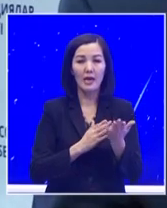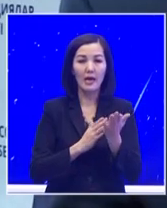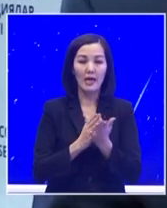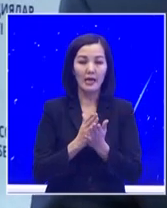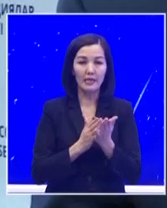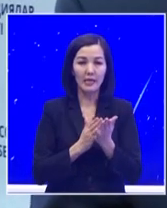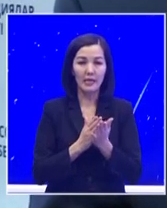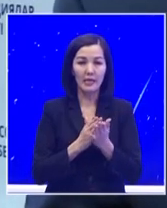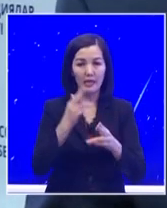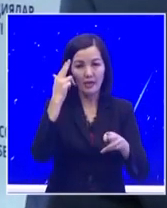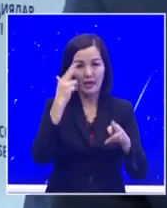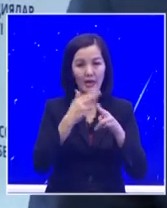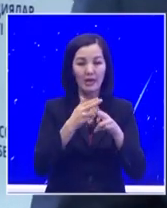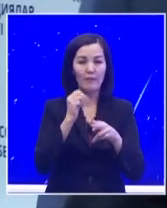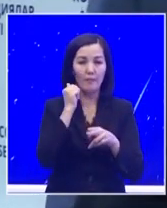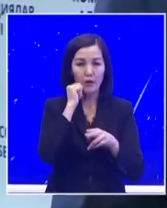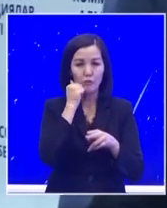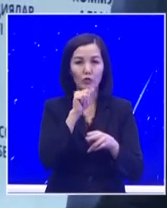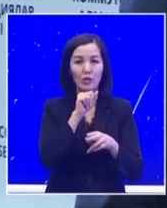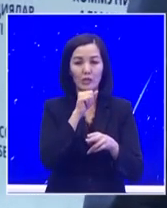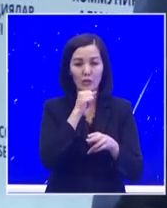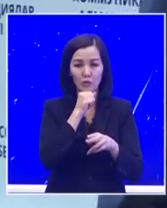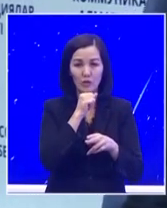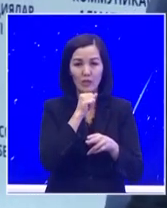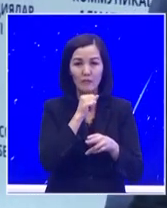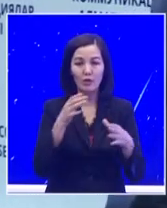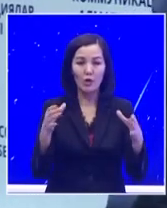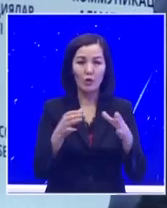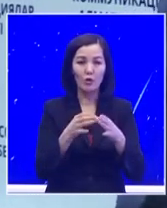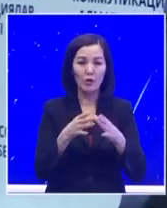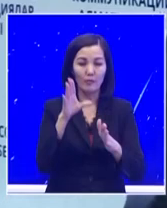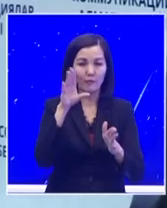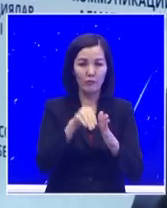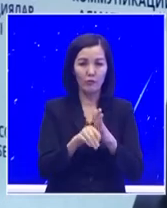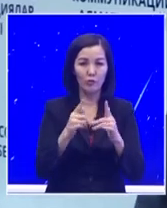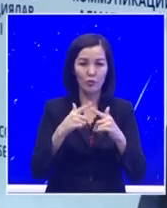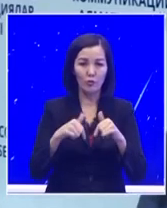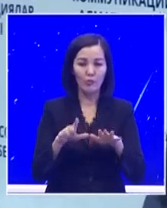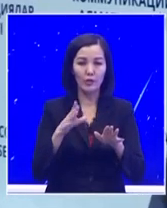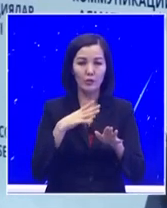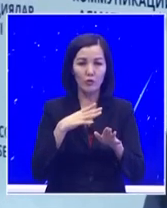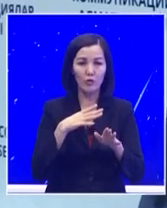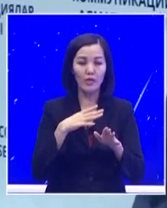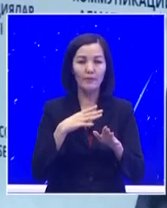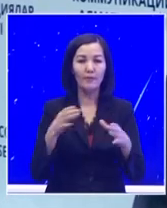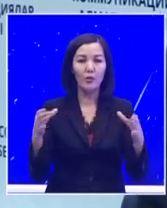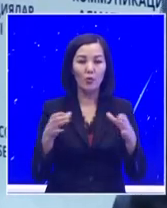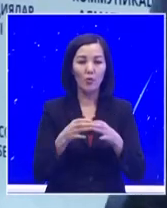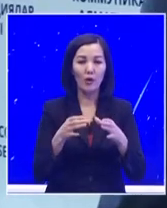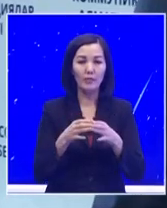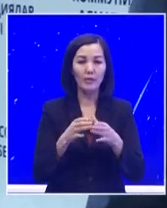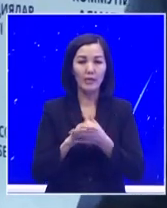ардагерлеріміз, аға апаларымыз сол кісілердің құрамынан бұл қоғамдастық құрылып отыр. Ол қоғамдастық бұл кісілер